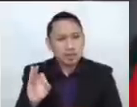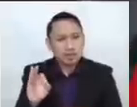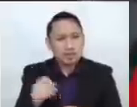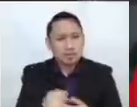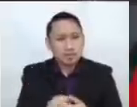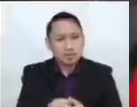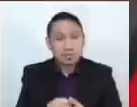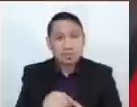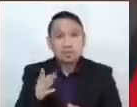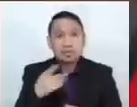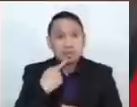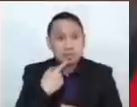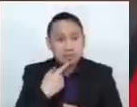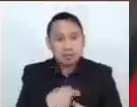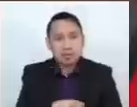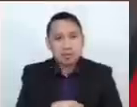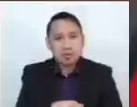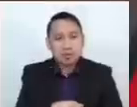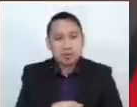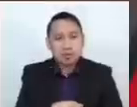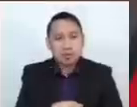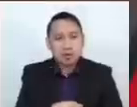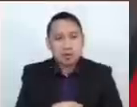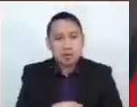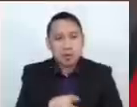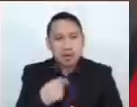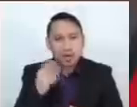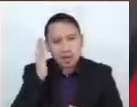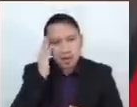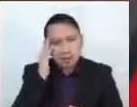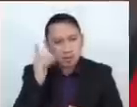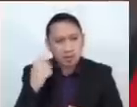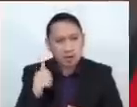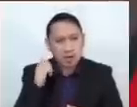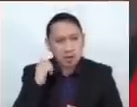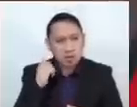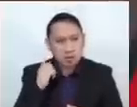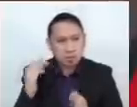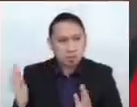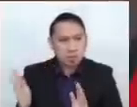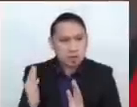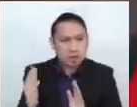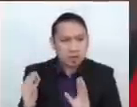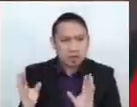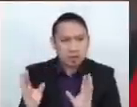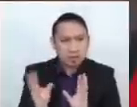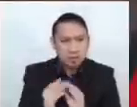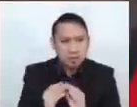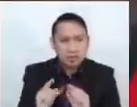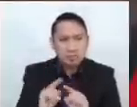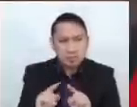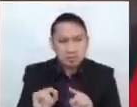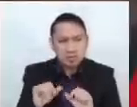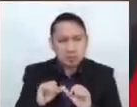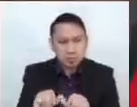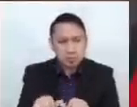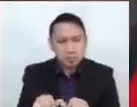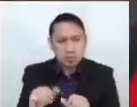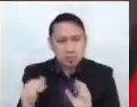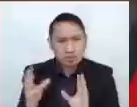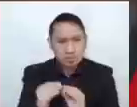namin, alam namin na ayun yun naman kumarap sa amin, pero kailangan tuloy natin pag-usap hanggat nagkakasundo